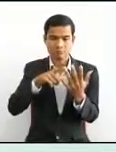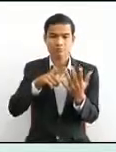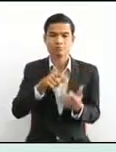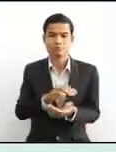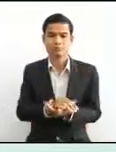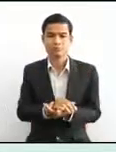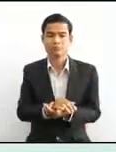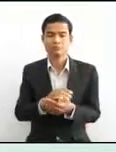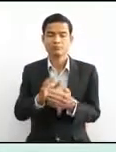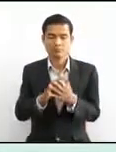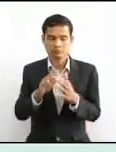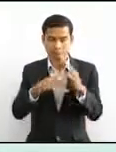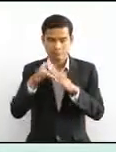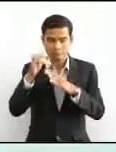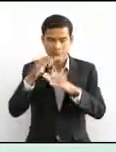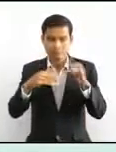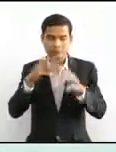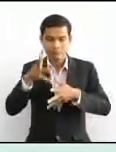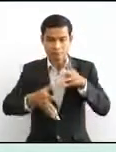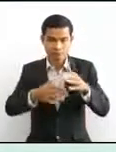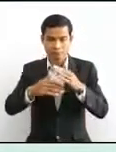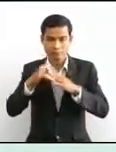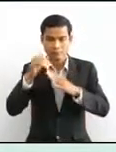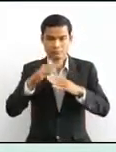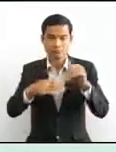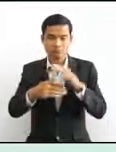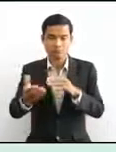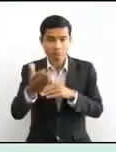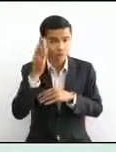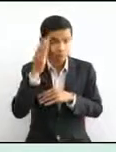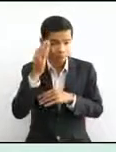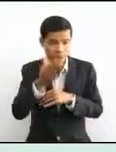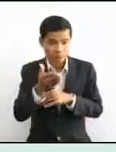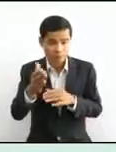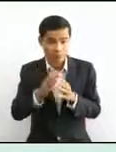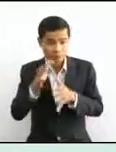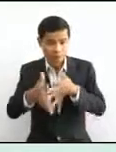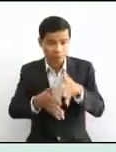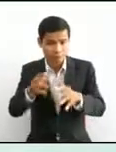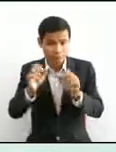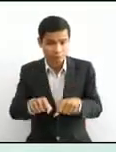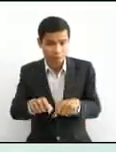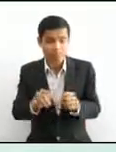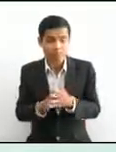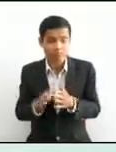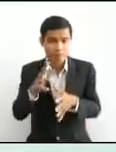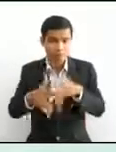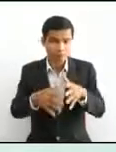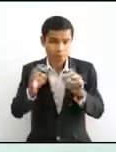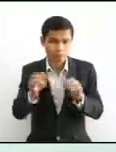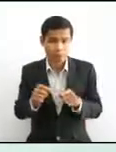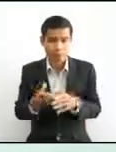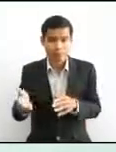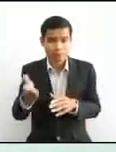nâng xăm nâng con sẽ đập toàn đi con hay con chạy an ớt chạy an đi con à